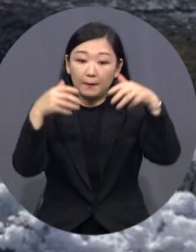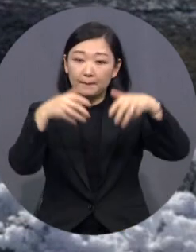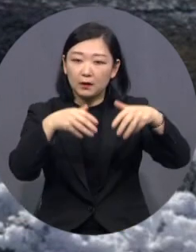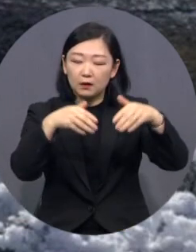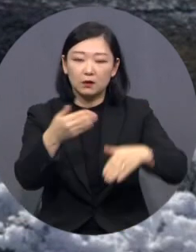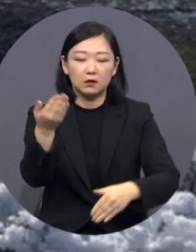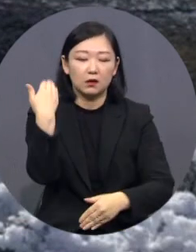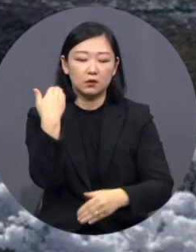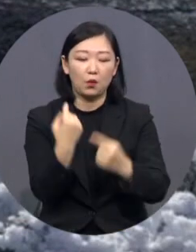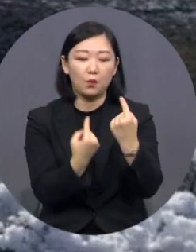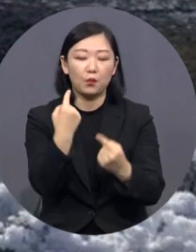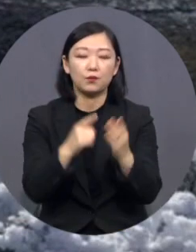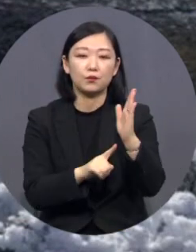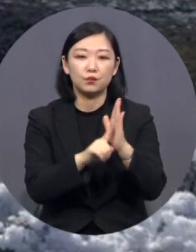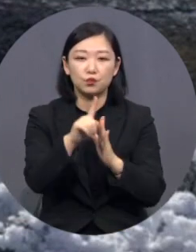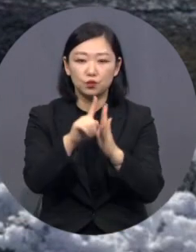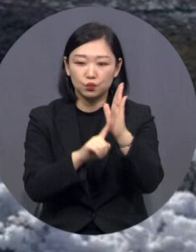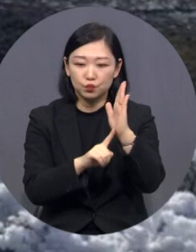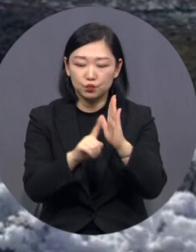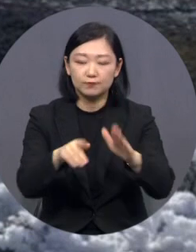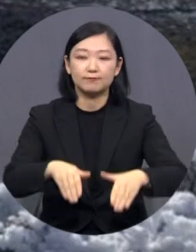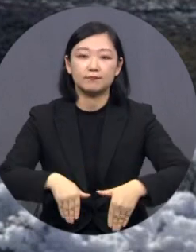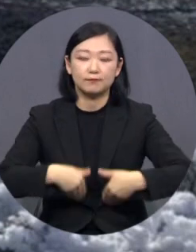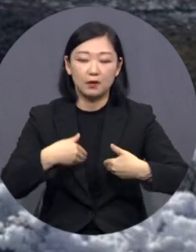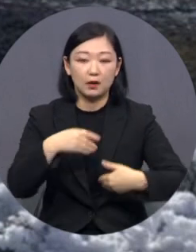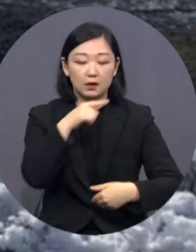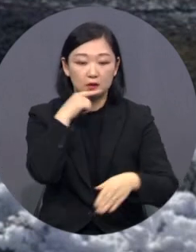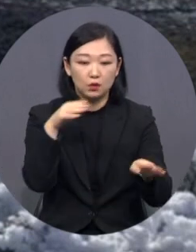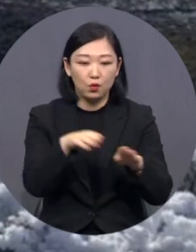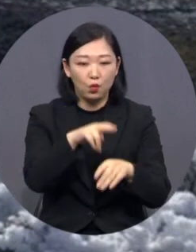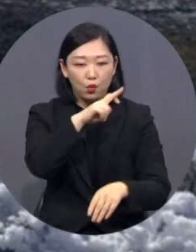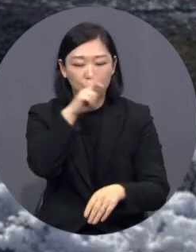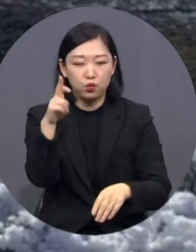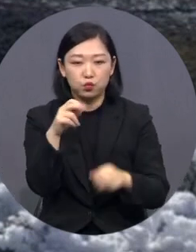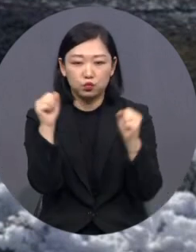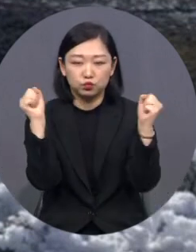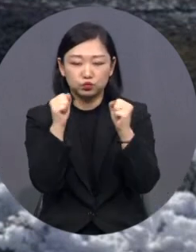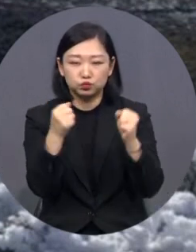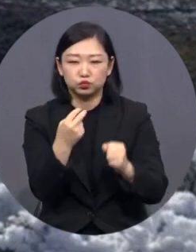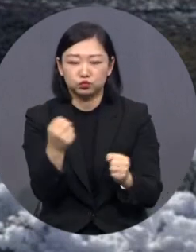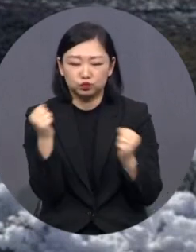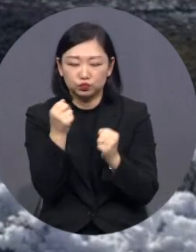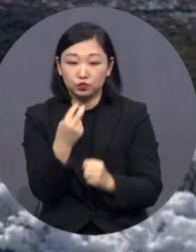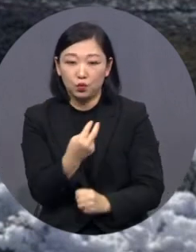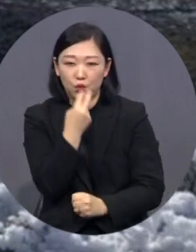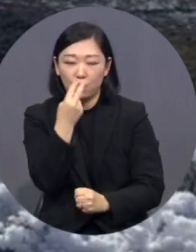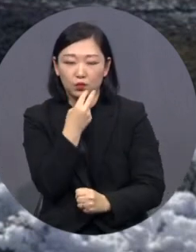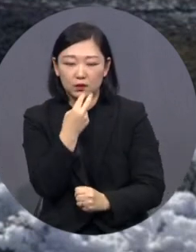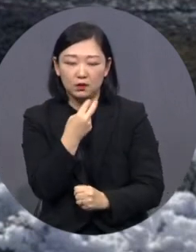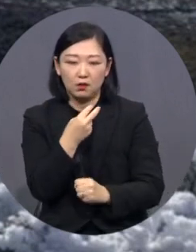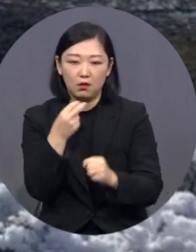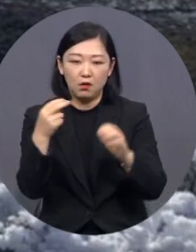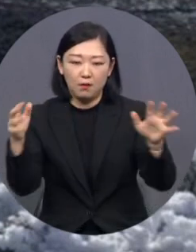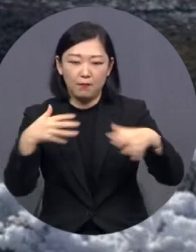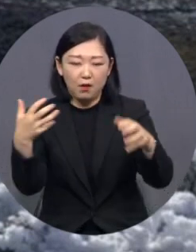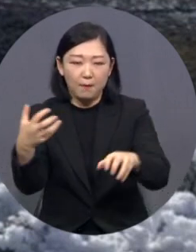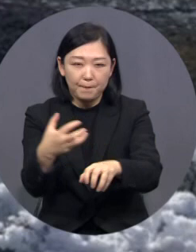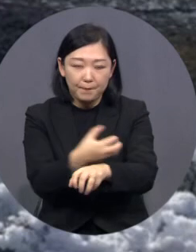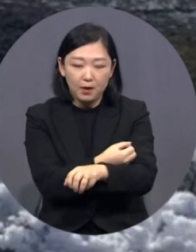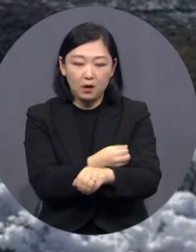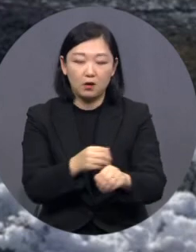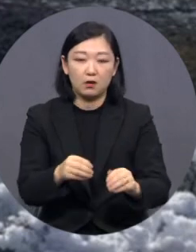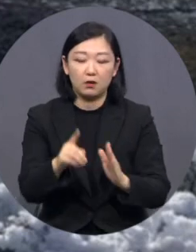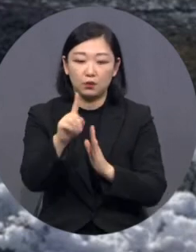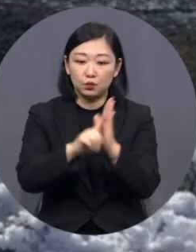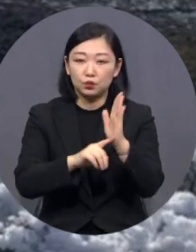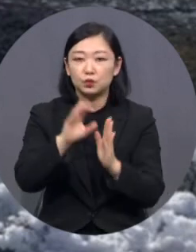예년보다 포근하겠습니다 일요일 오후부터는 북쪽에서 찬공기가 내려오면서 찬바람이 강하게 불겠는데요 일요일 낮기온